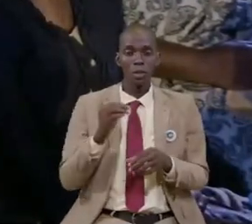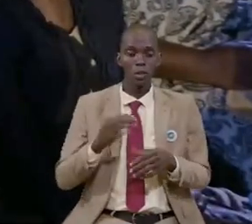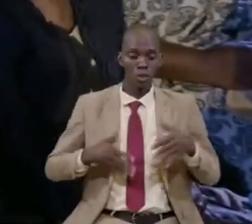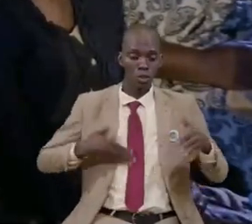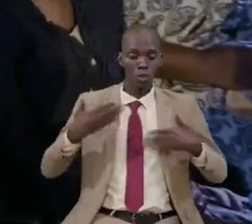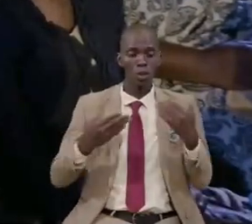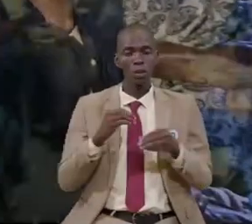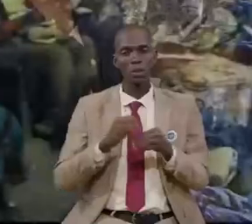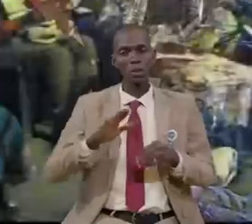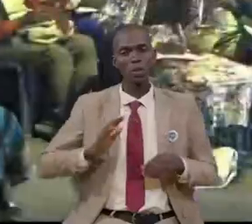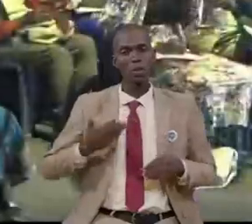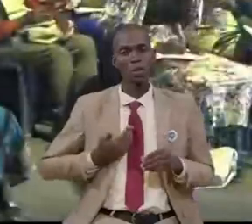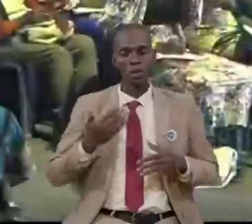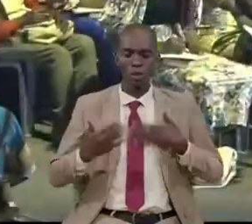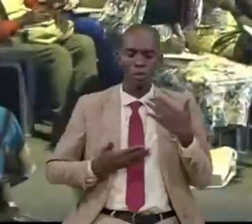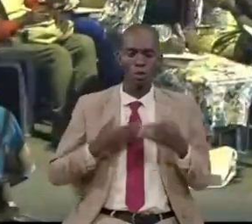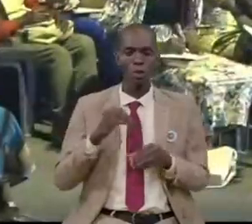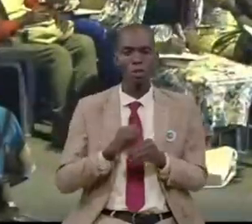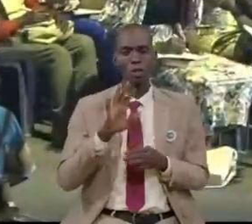esprit, dans votre vie,